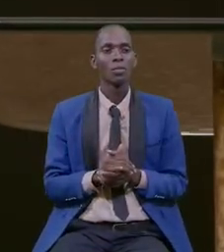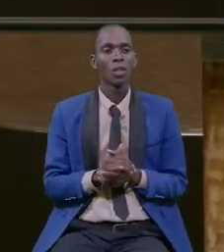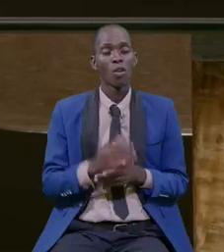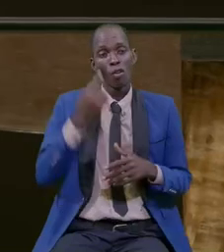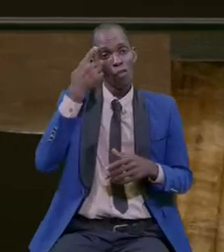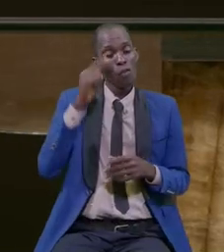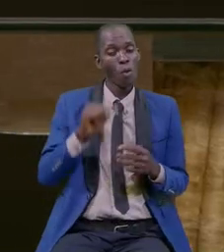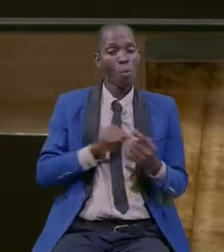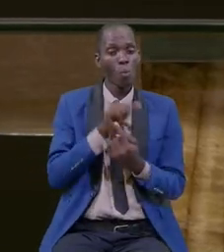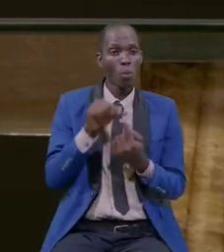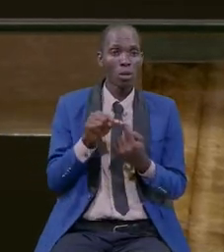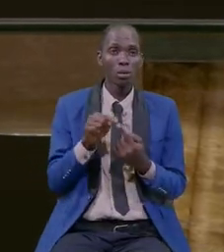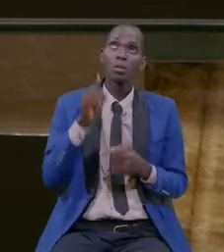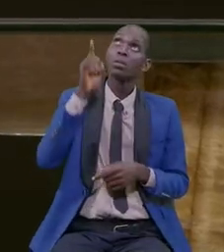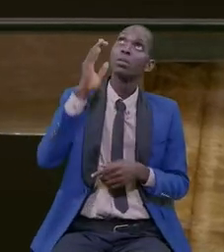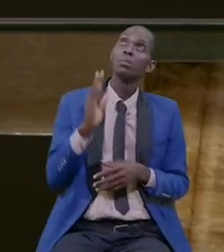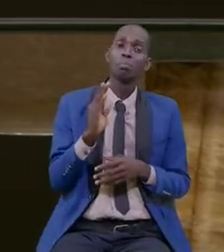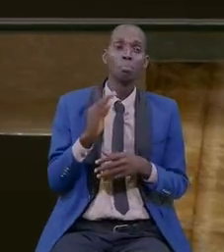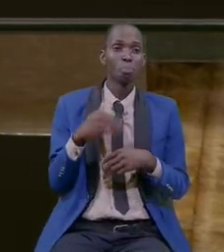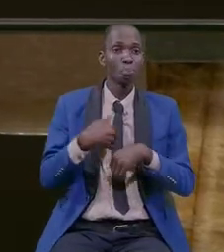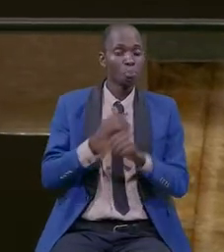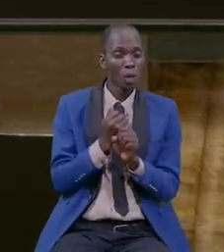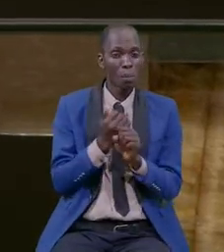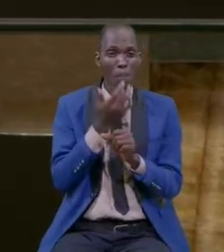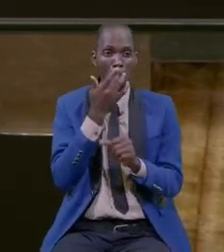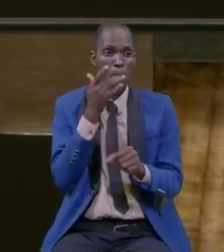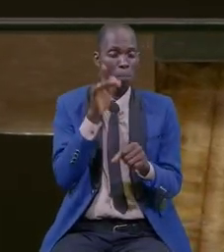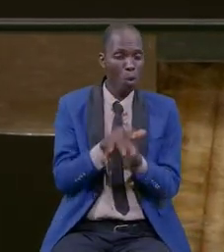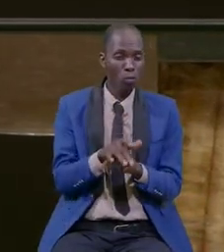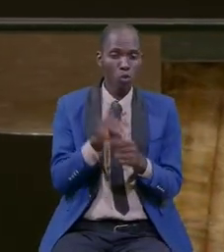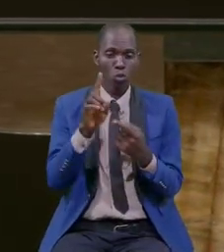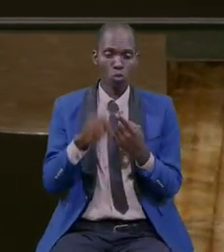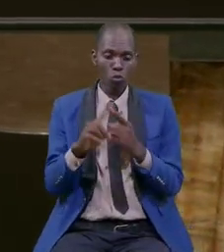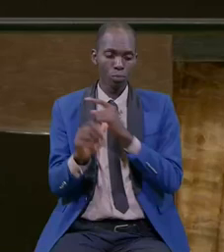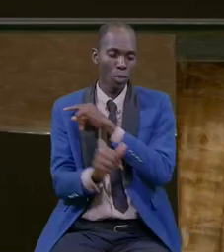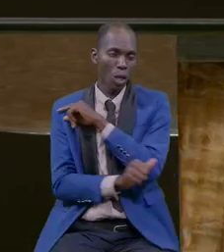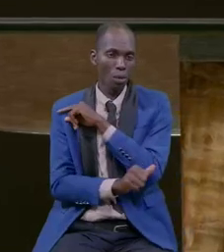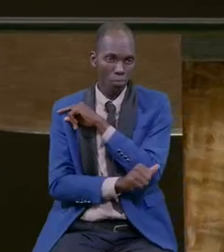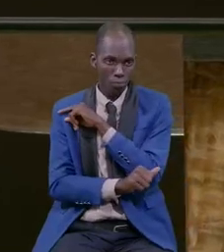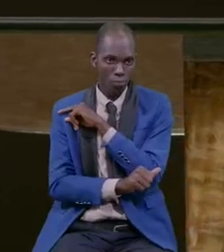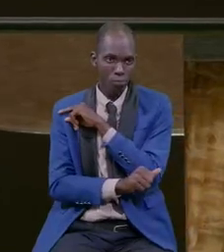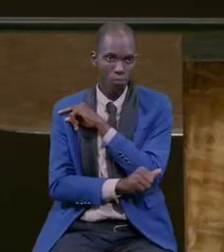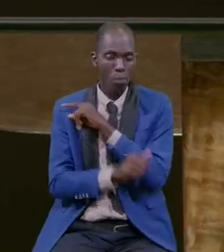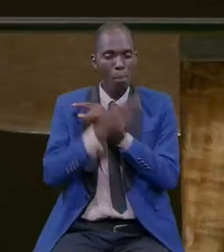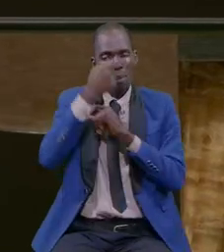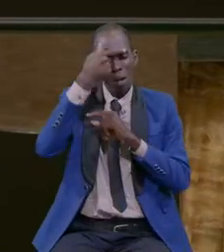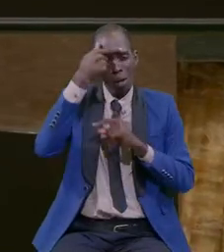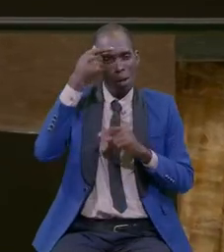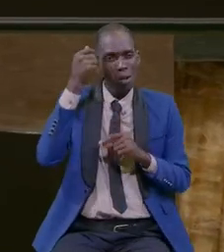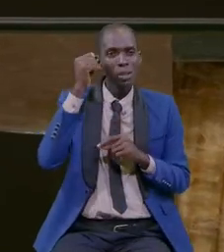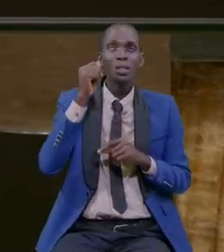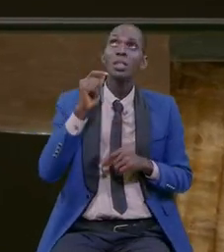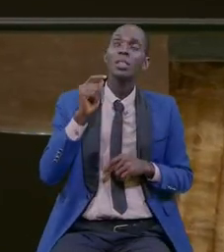Dieu fit la promesse à Abraham ne pouvant